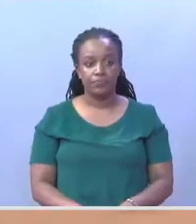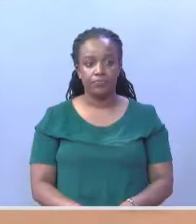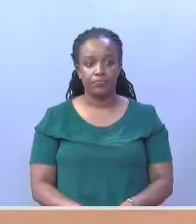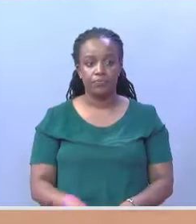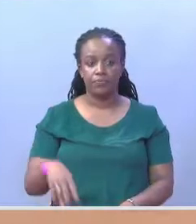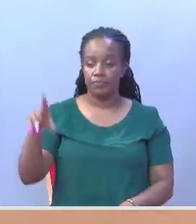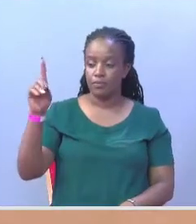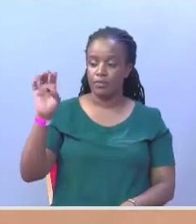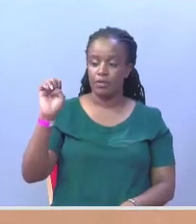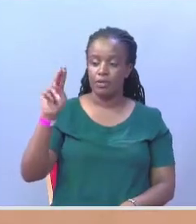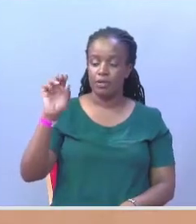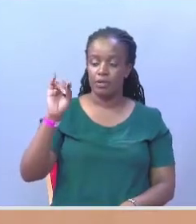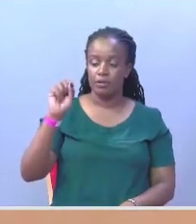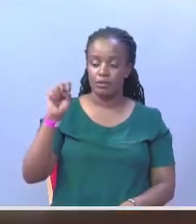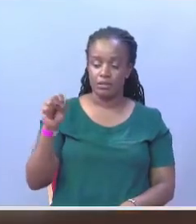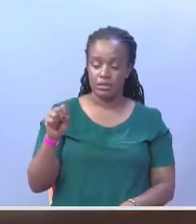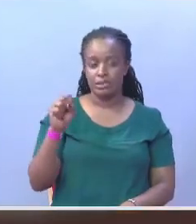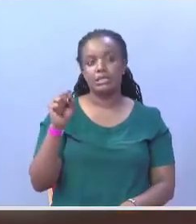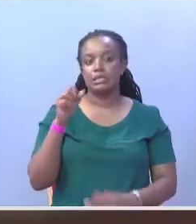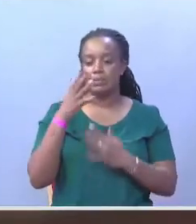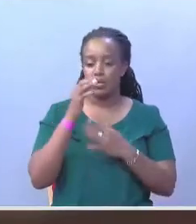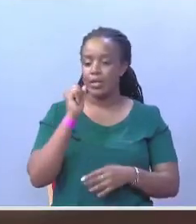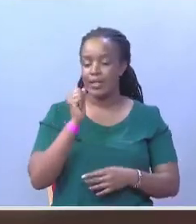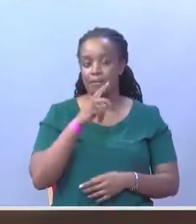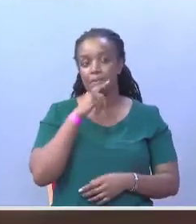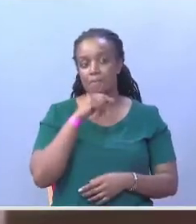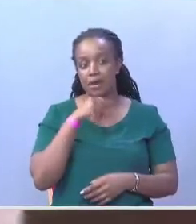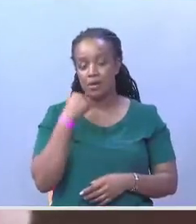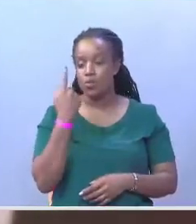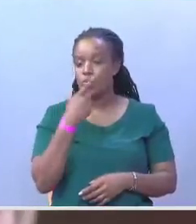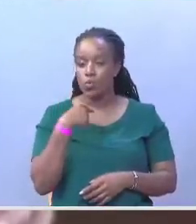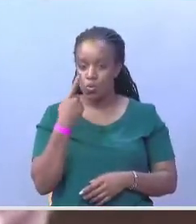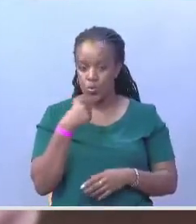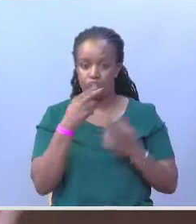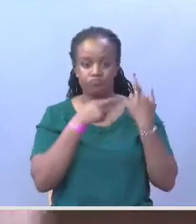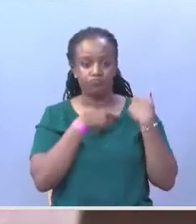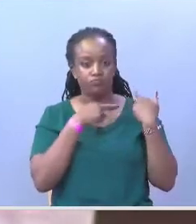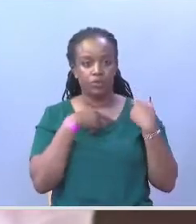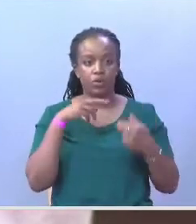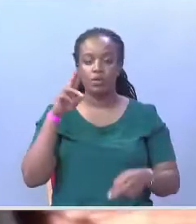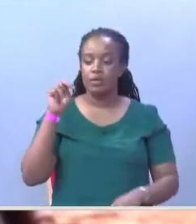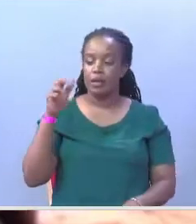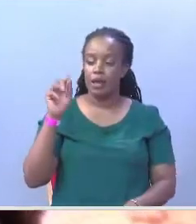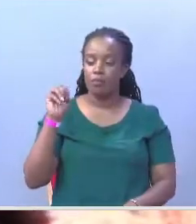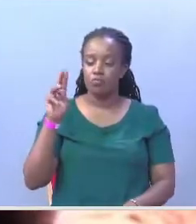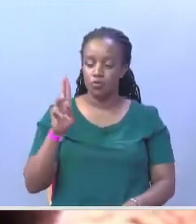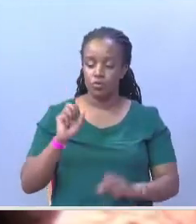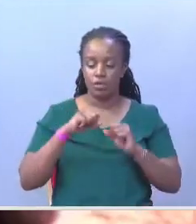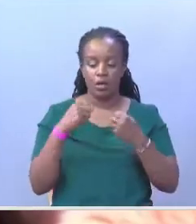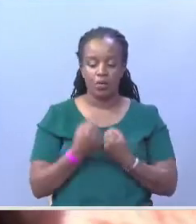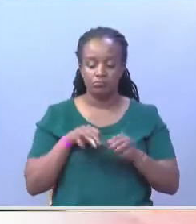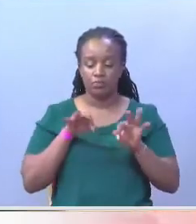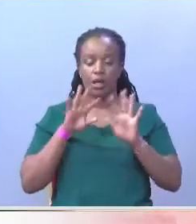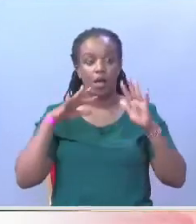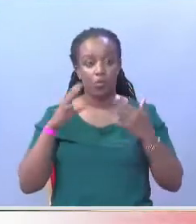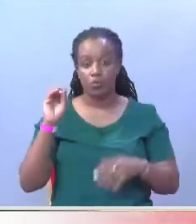Dennis Mogai Kemani, a middle-aged man who is the manager of Namu Circle at Kangare Town, narrates how the OCS allegedly